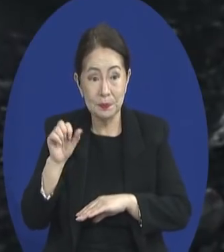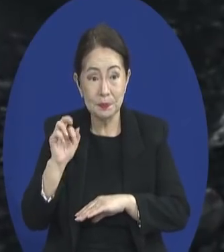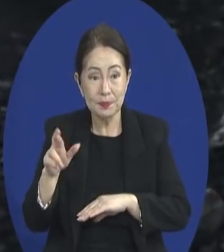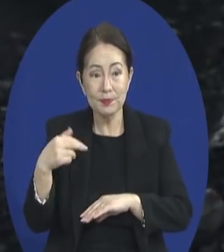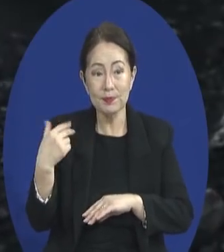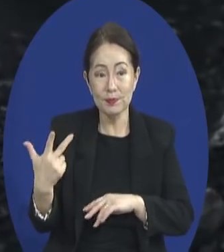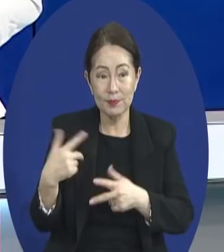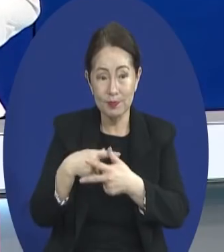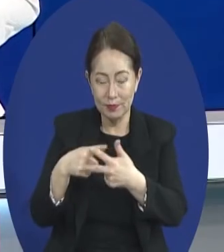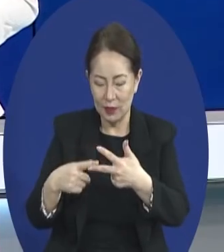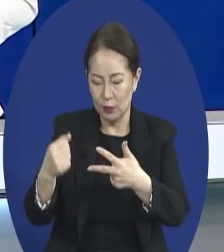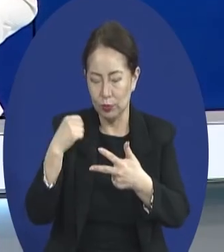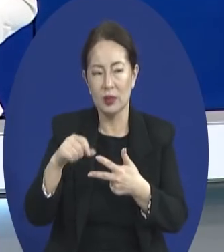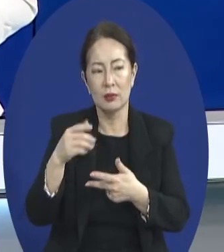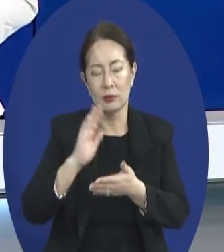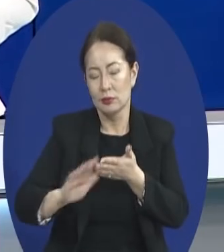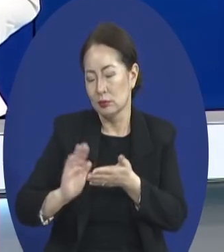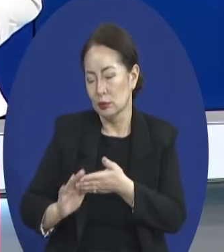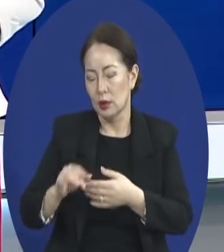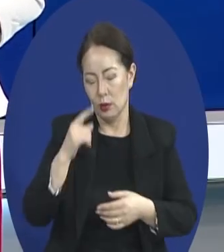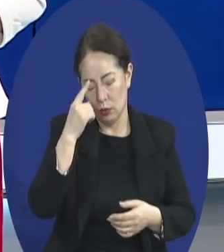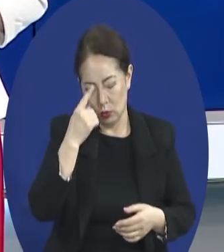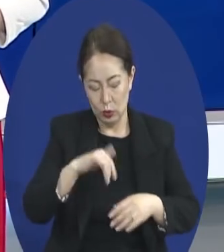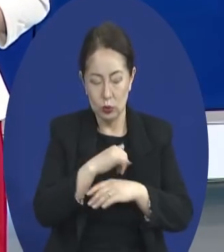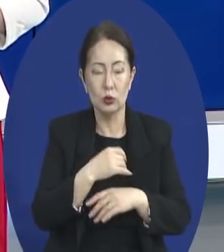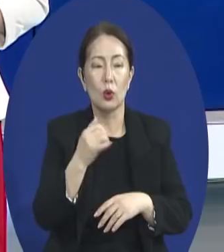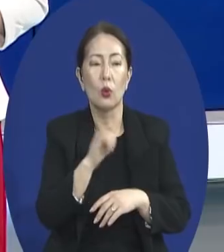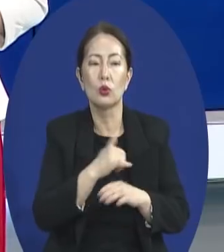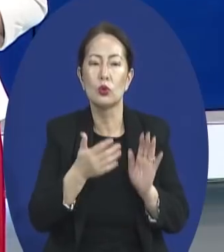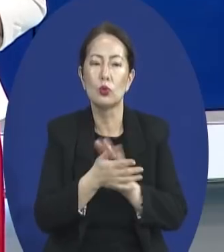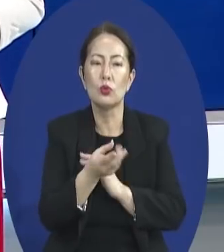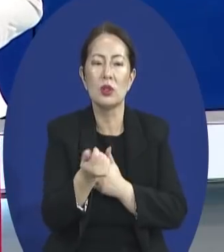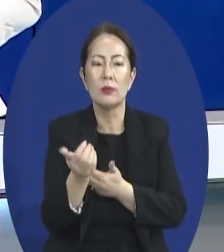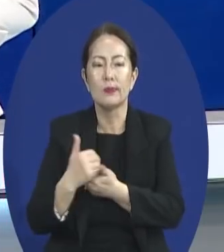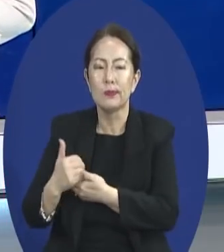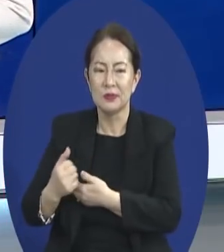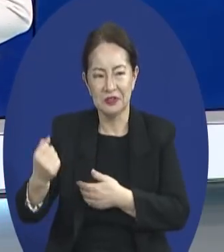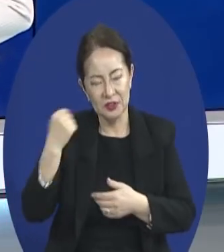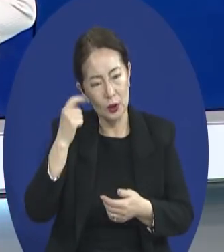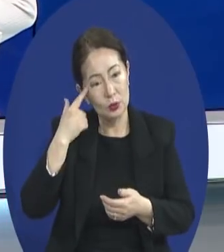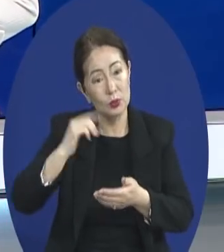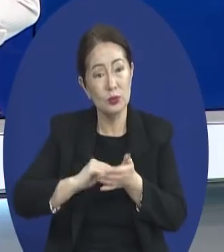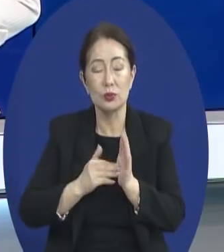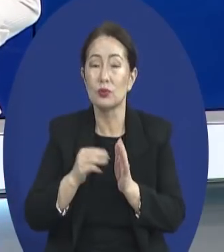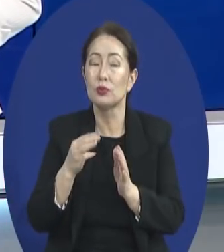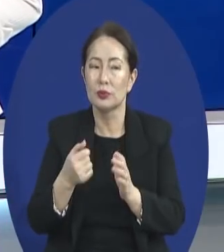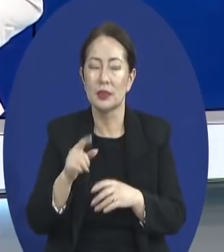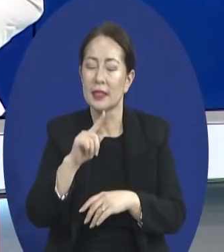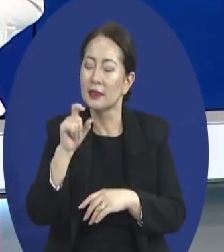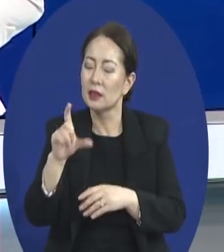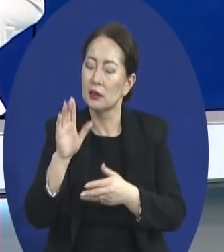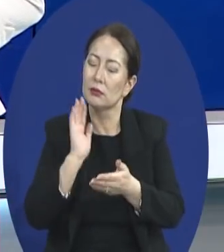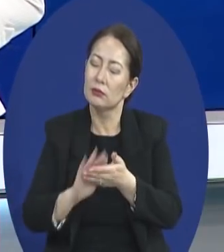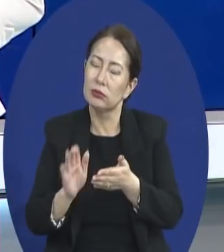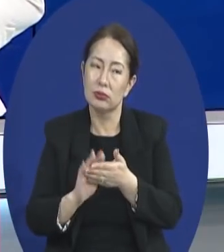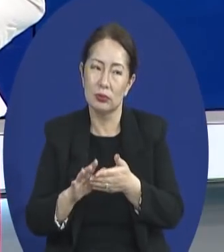3 олох түүхийн экспортыг 22 оны улсын цэвт хэдэн төгрөгөөр хэдэн төгрөгийн ханшаар тогтоовоо гэдэг та бүхэн дараагийн графикт харуулъя. За зэсийн экспортын бие